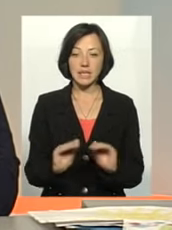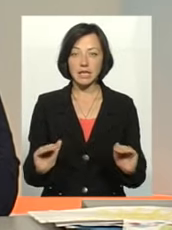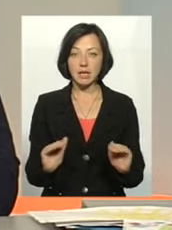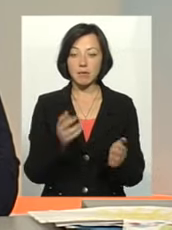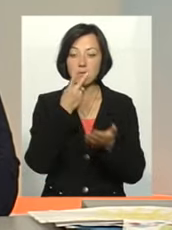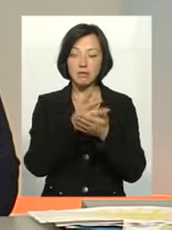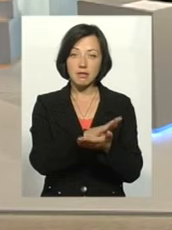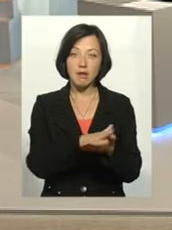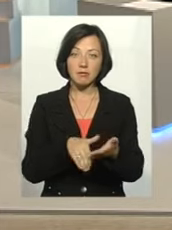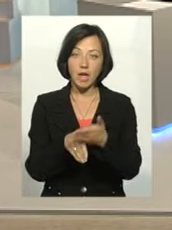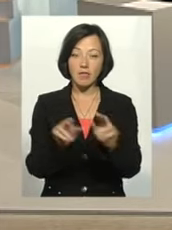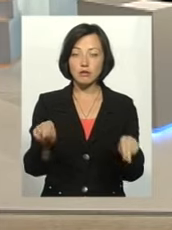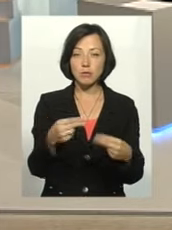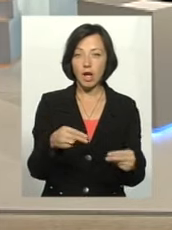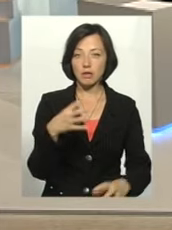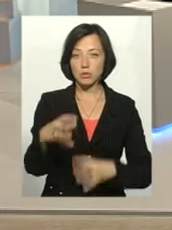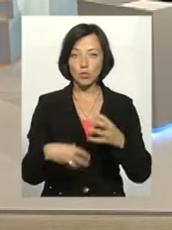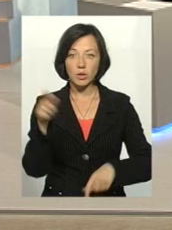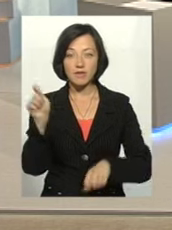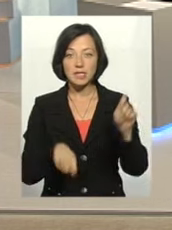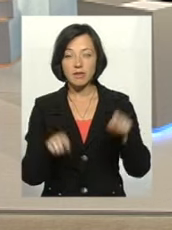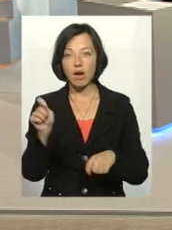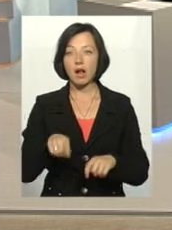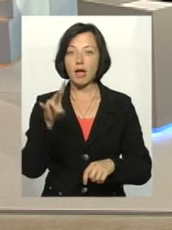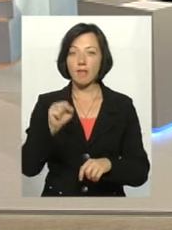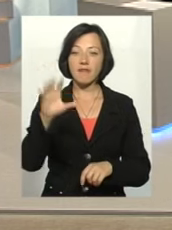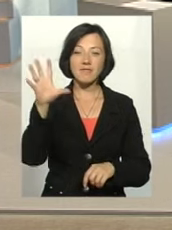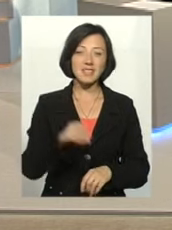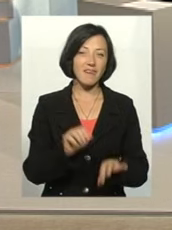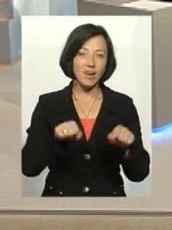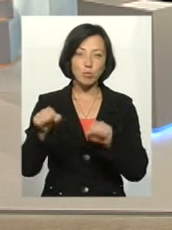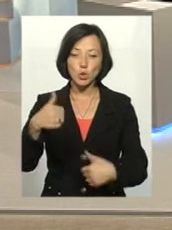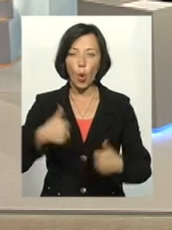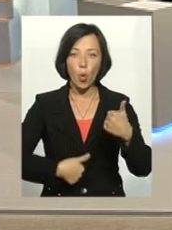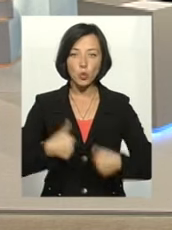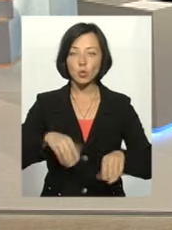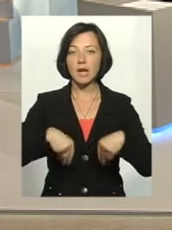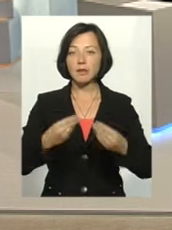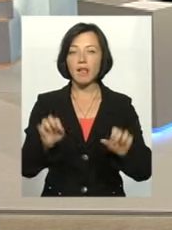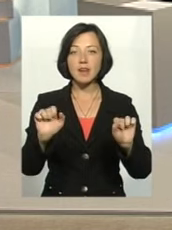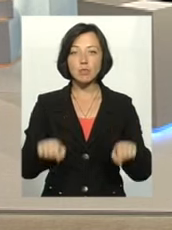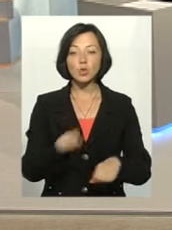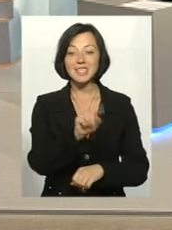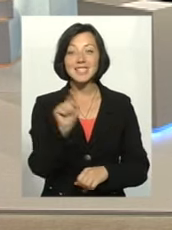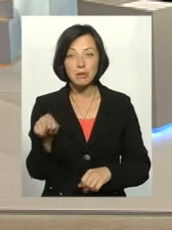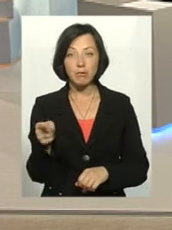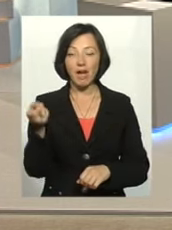проявить их дальше на чемпионатах, на международных фестивалях, на всевозможных конкурсах, дать возможность им